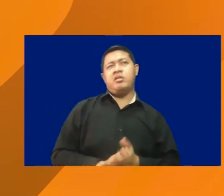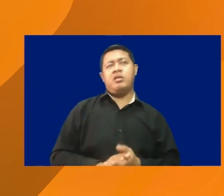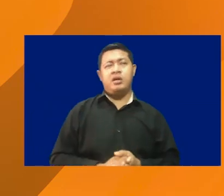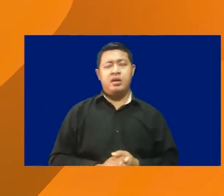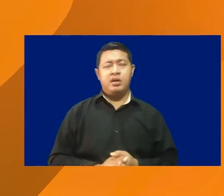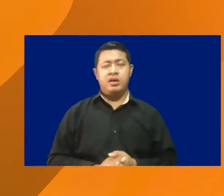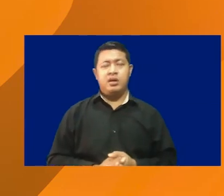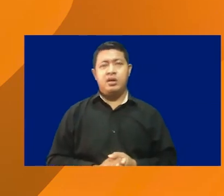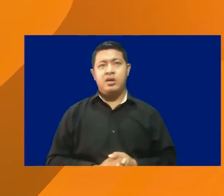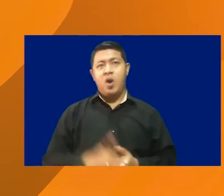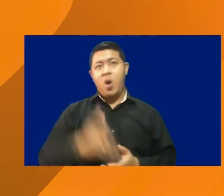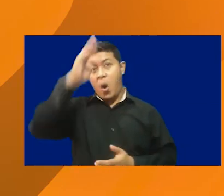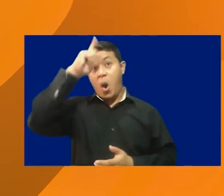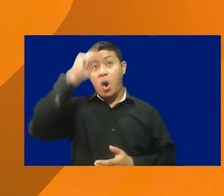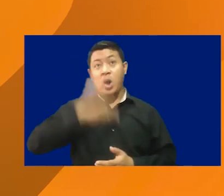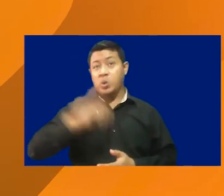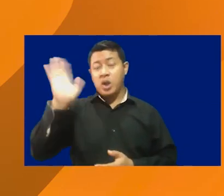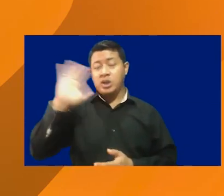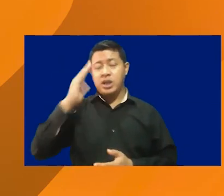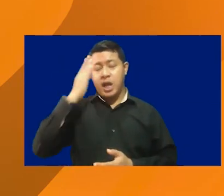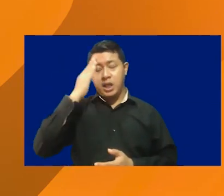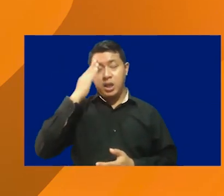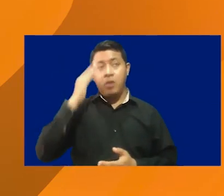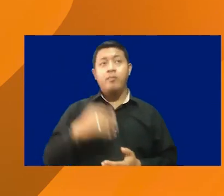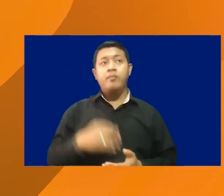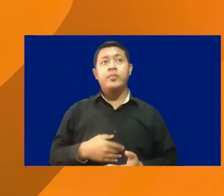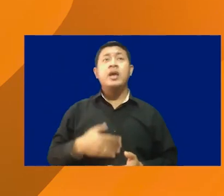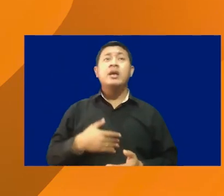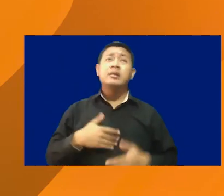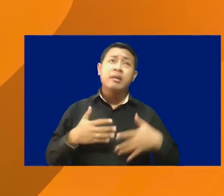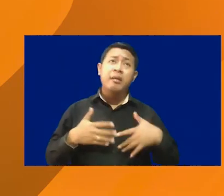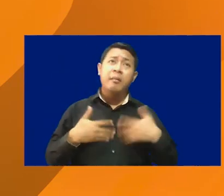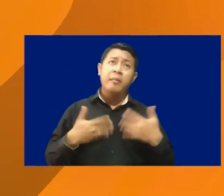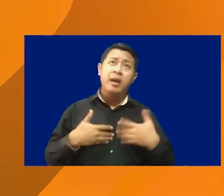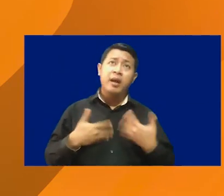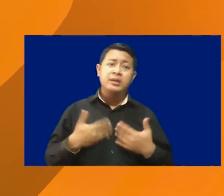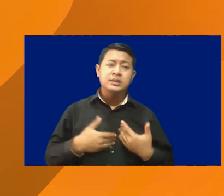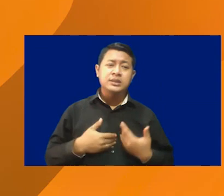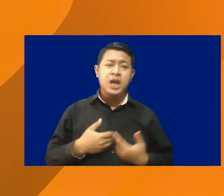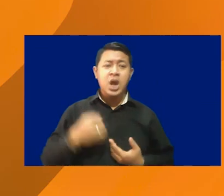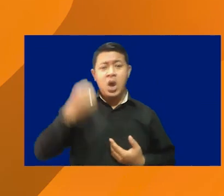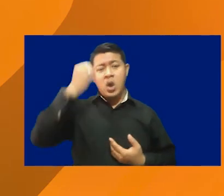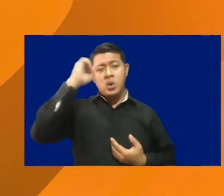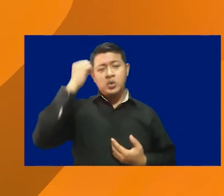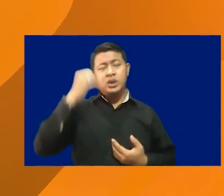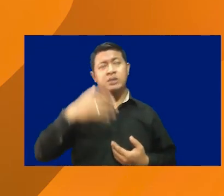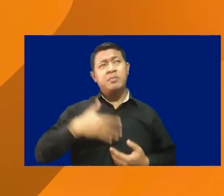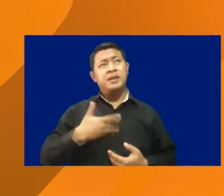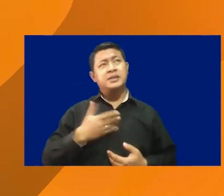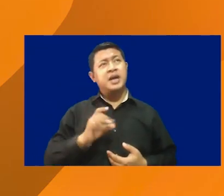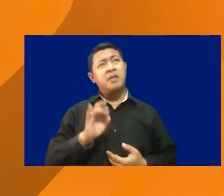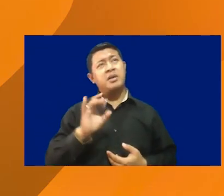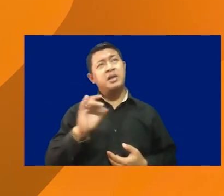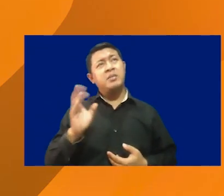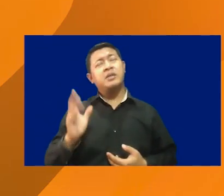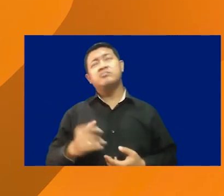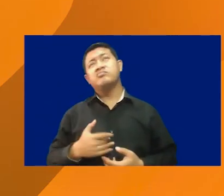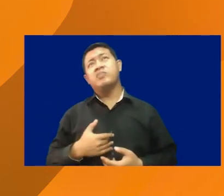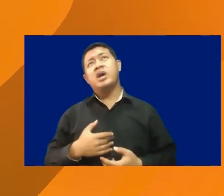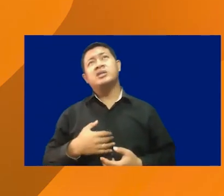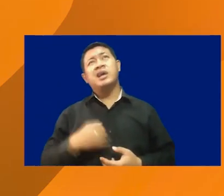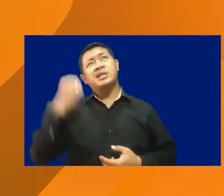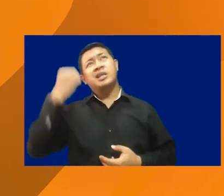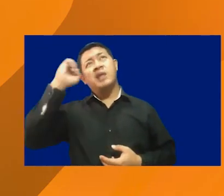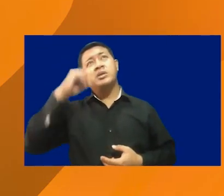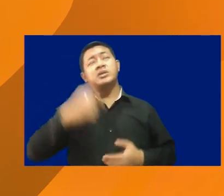itu tanpa sepengetahuan orang tua saya. Sampai-sampai saya tuh ngerasa saya nggak bisa lagi merasakan